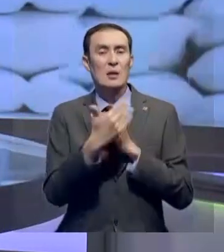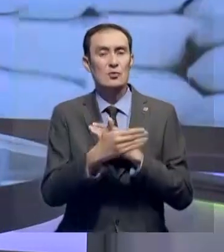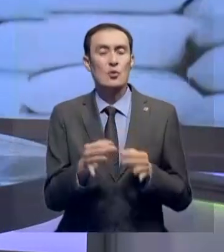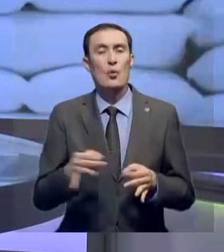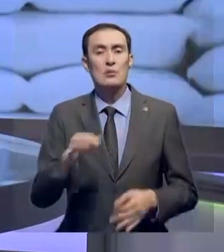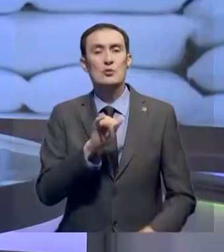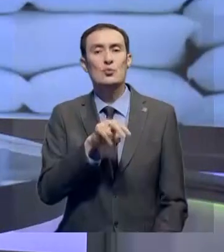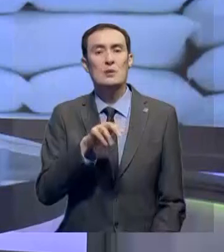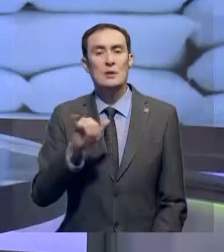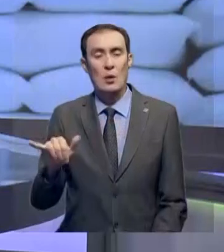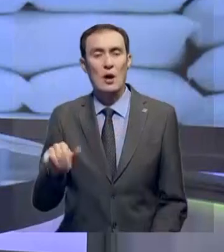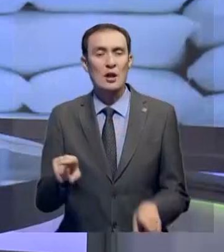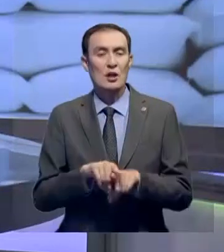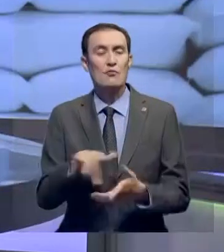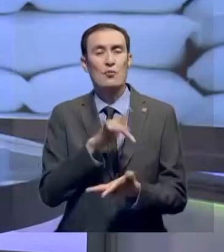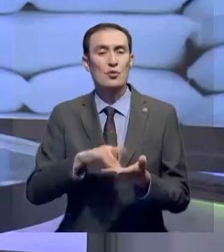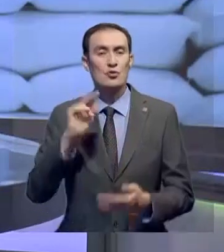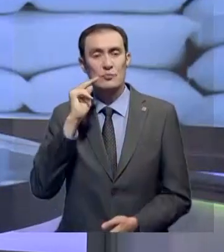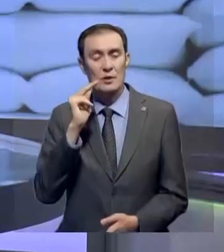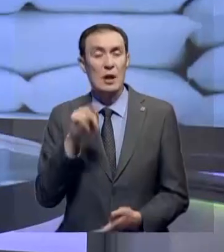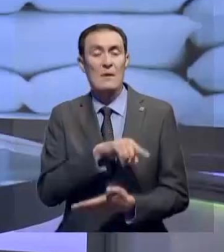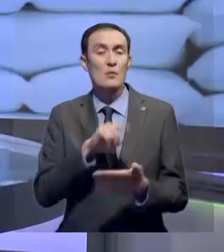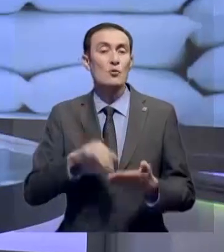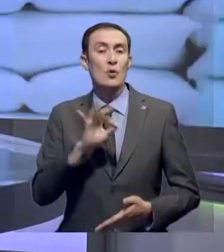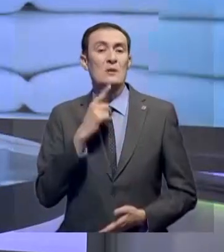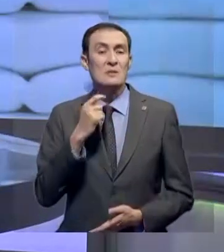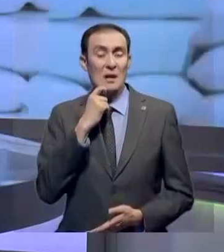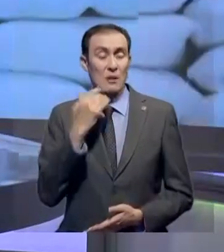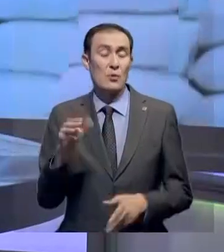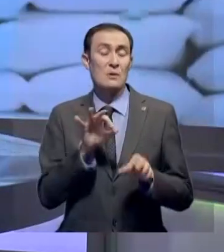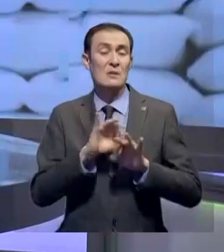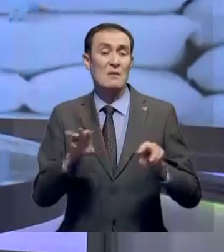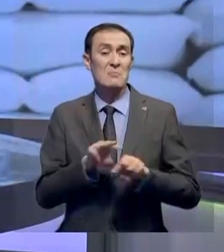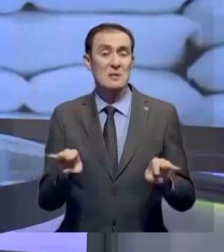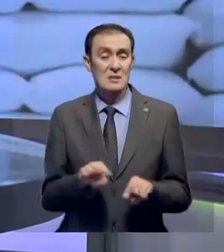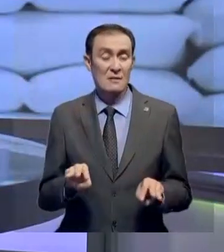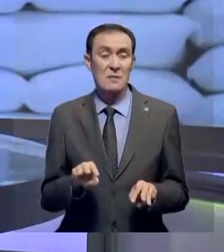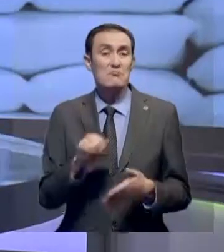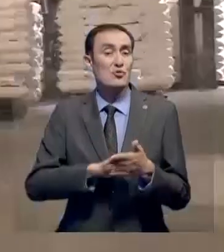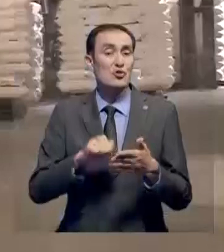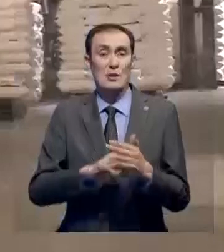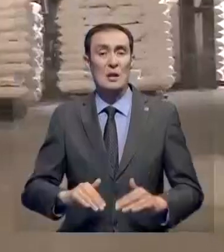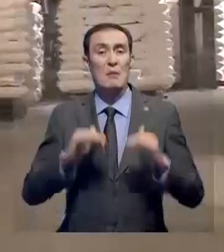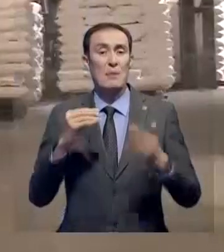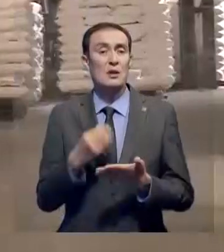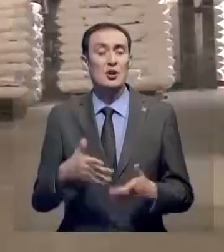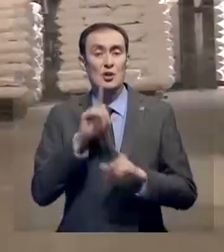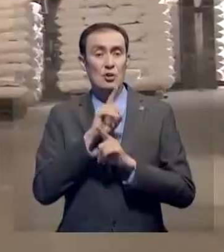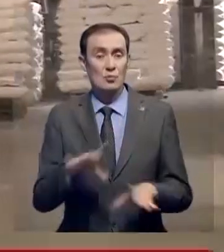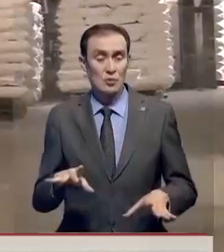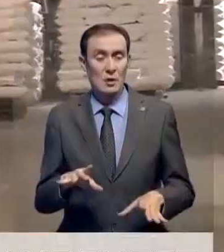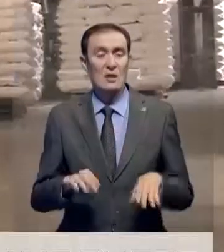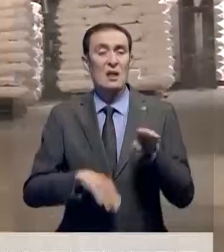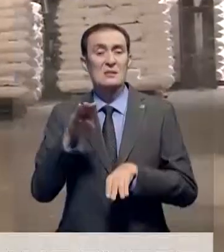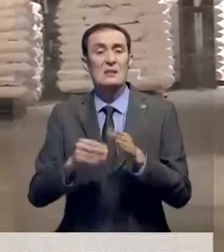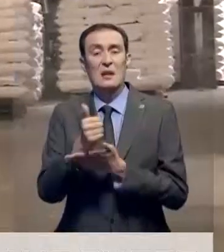Атырауской области, области Улутау и в Шымкенте. Что касается сахара, то, по словам министра, предпосылок для его подорожания нет. На